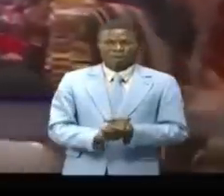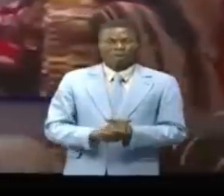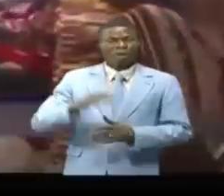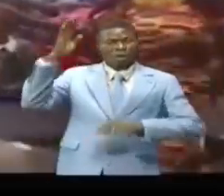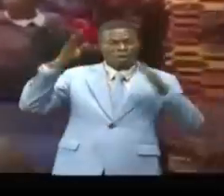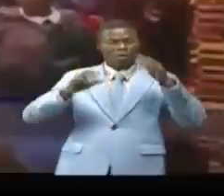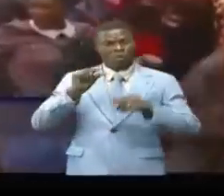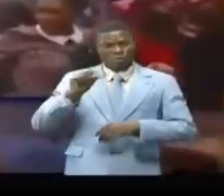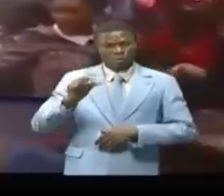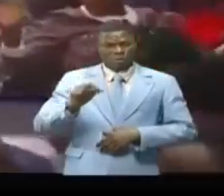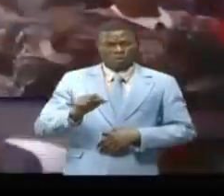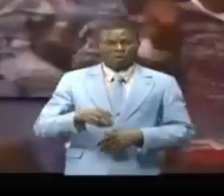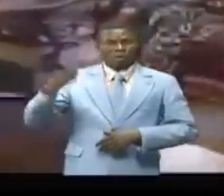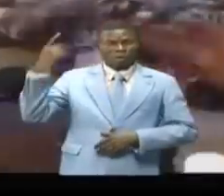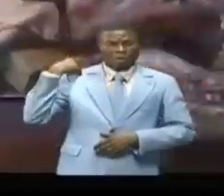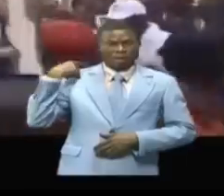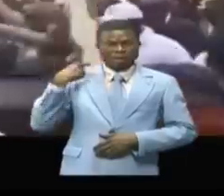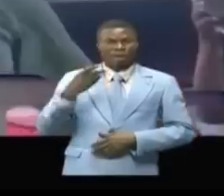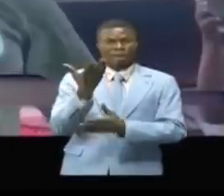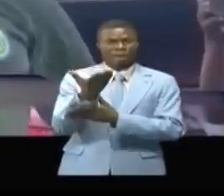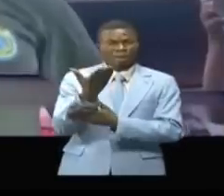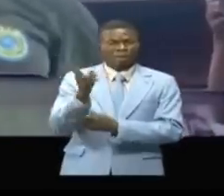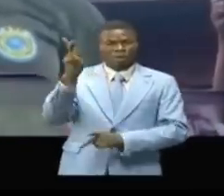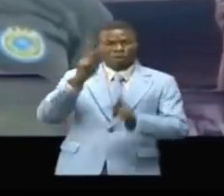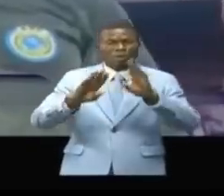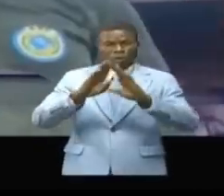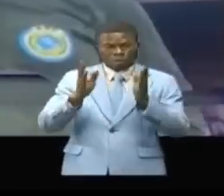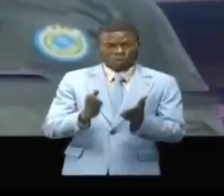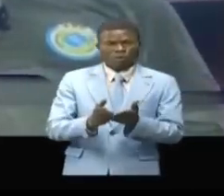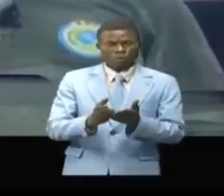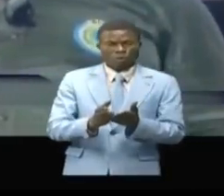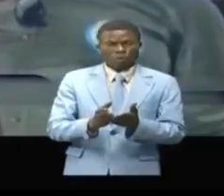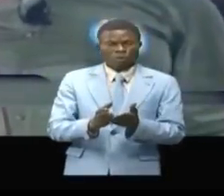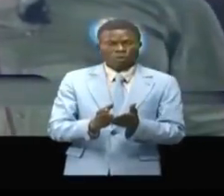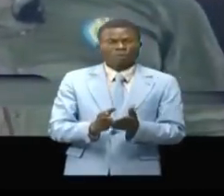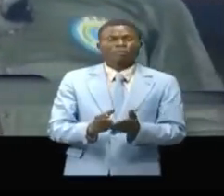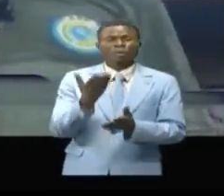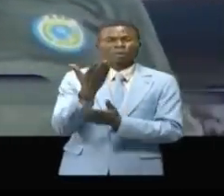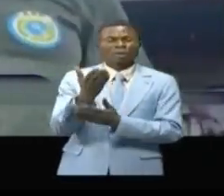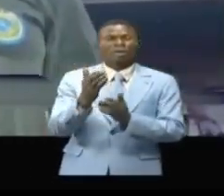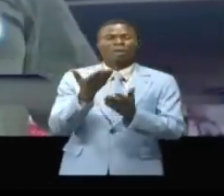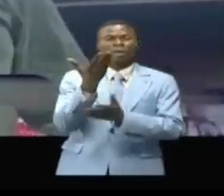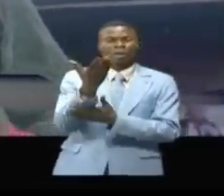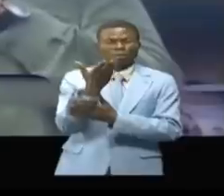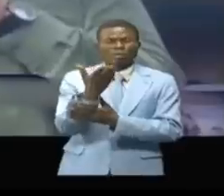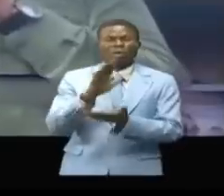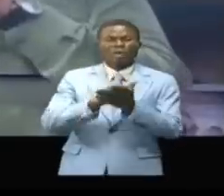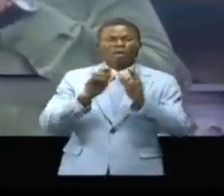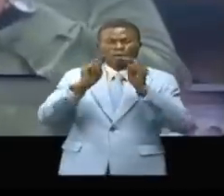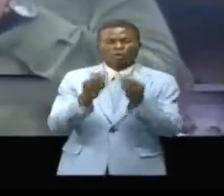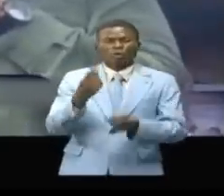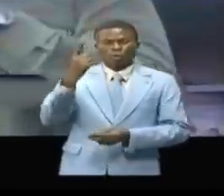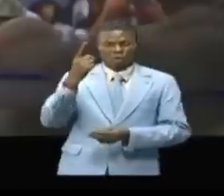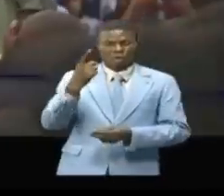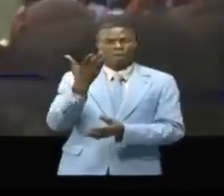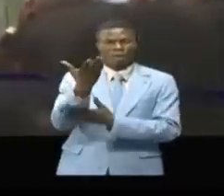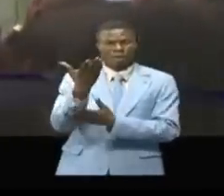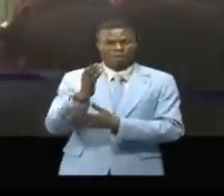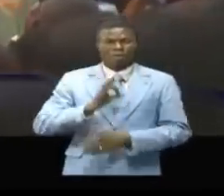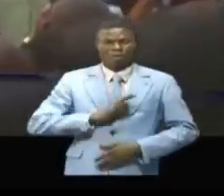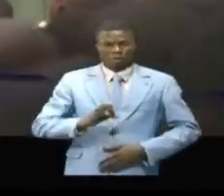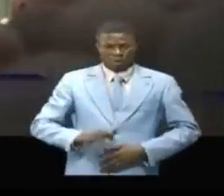fine, l'honorable a d'abord exhorté les militants de s'approprier l'appel de la mobilisation générale du chef de l'État.